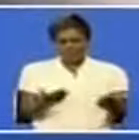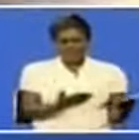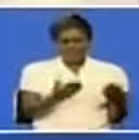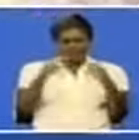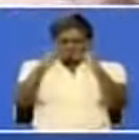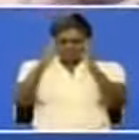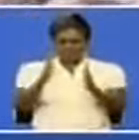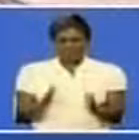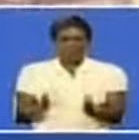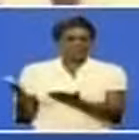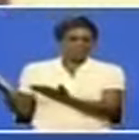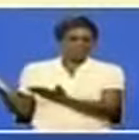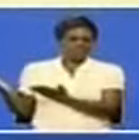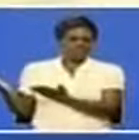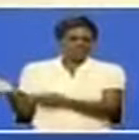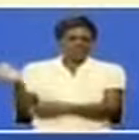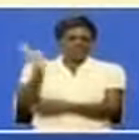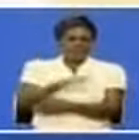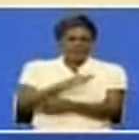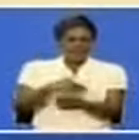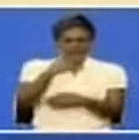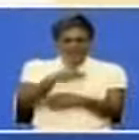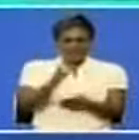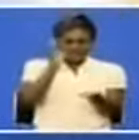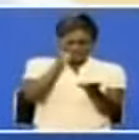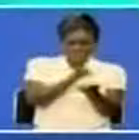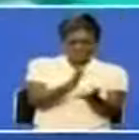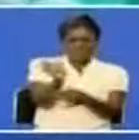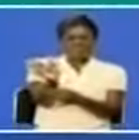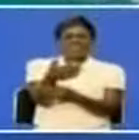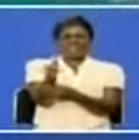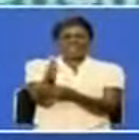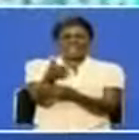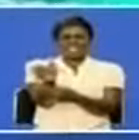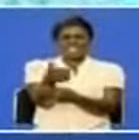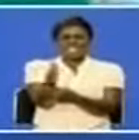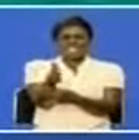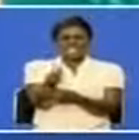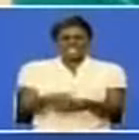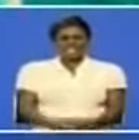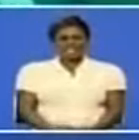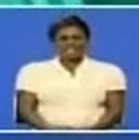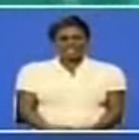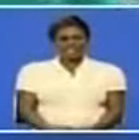Frank Natal ambaye alikuwa amerejeshwa baada ya kupigwa kalamu siku ya Alhamisi.